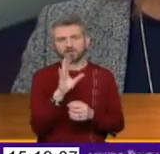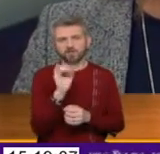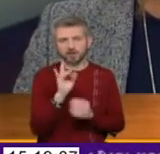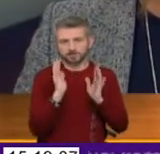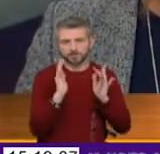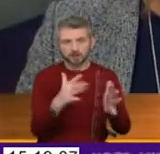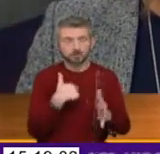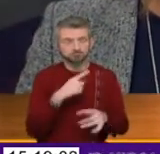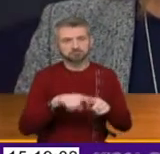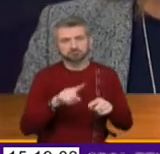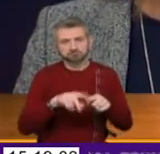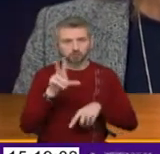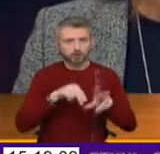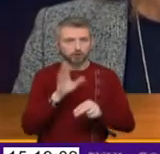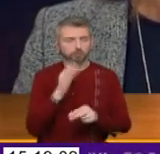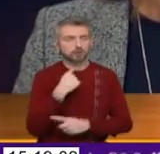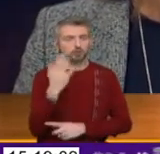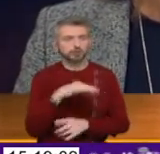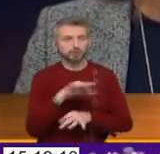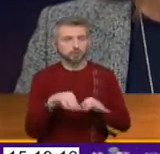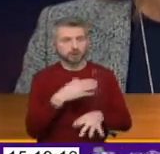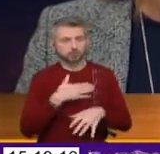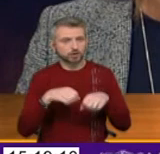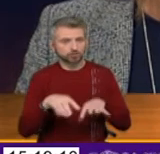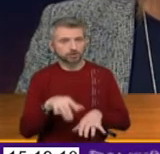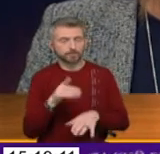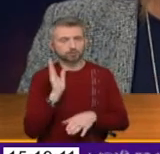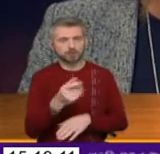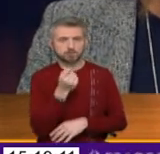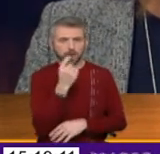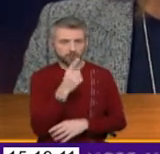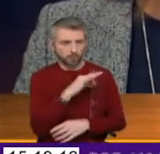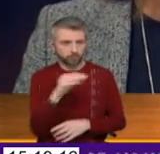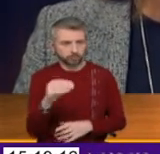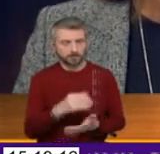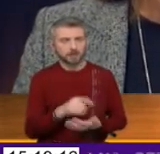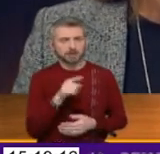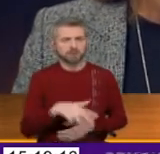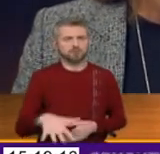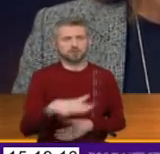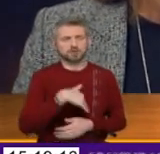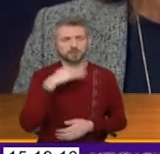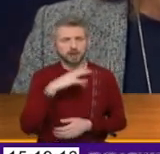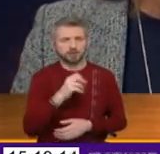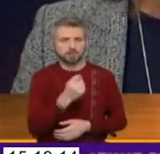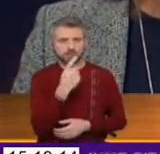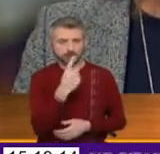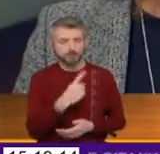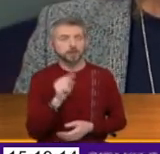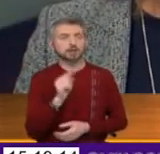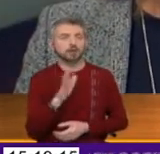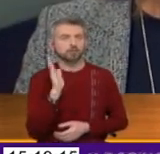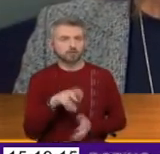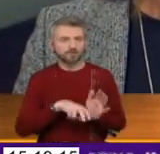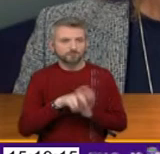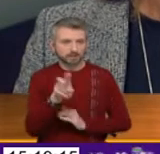невдовзі, я сподіваюся, все ж таки буде проголосований проект мого рішення, і він вже стане парком, бо там площі вистачає саме на парк. І там буде